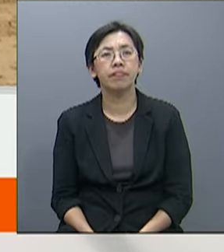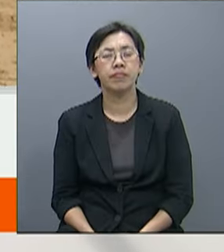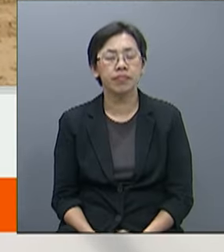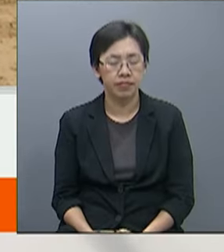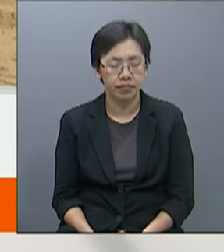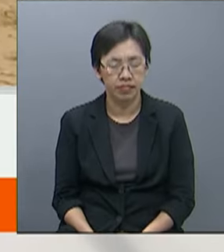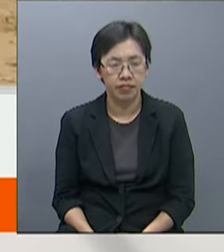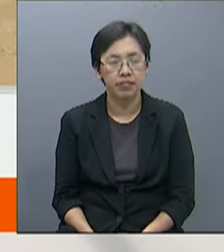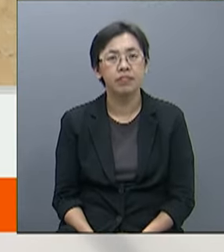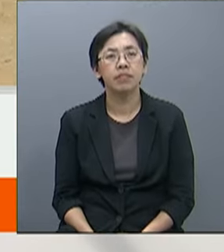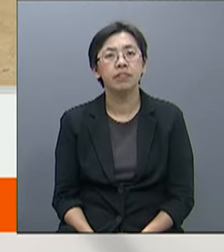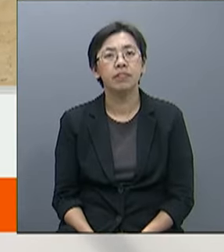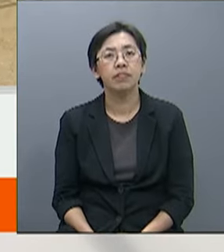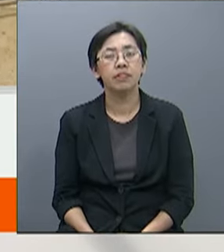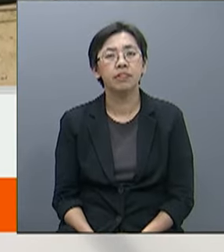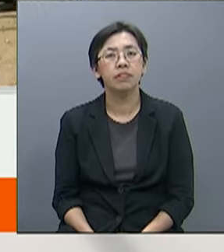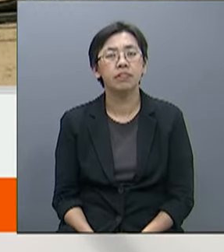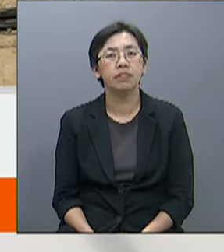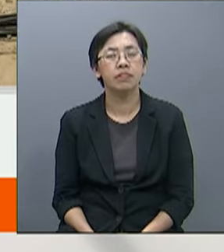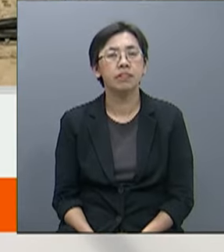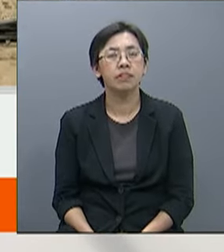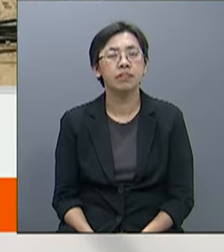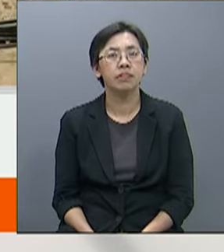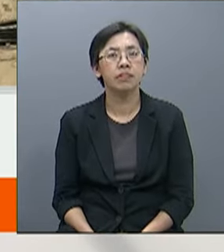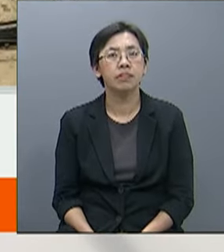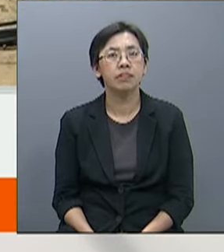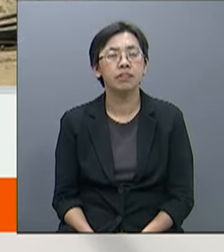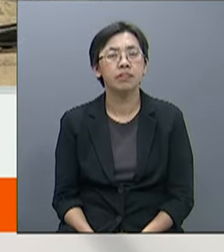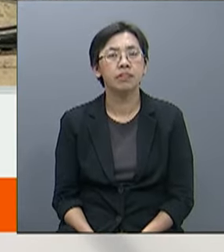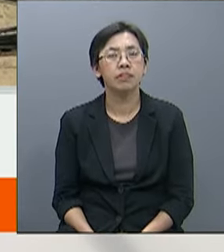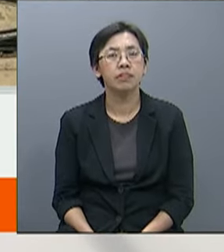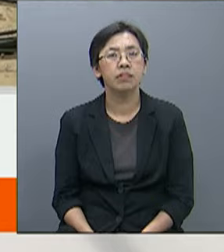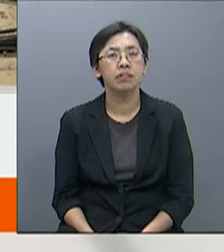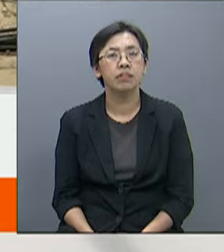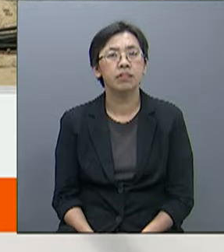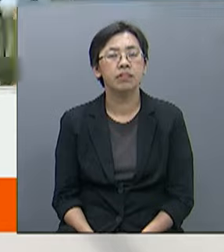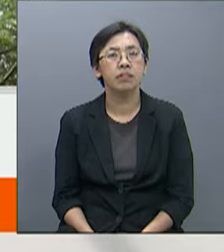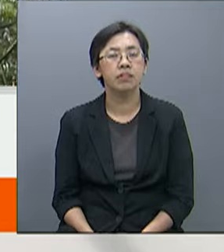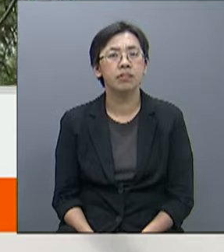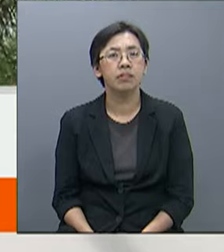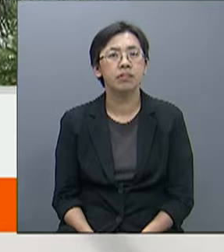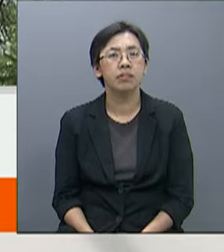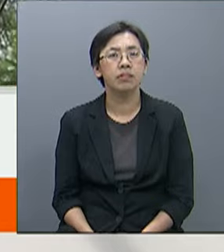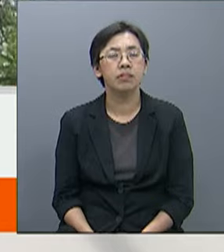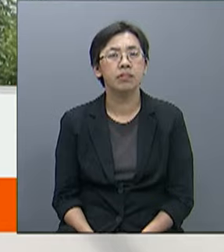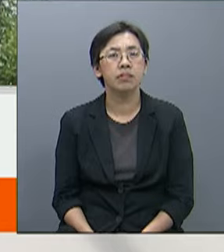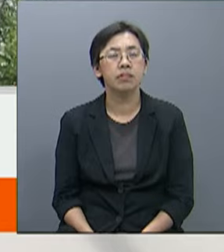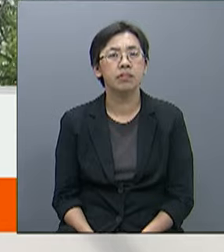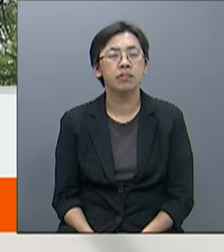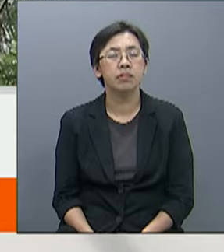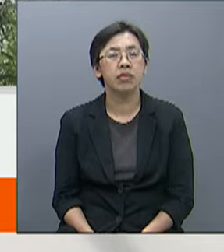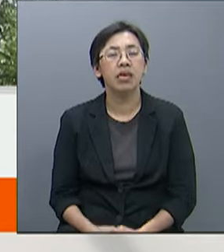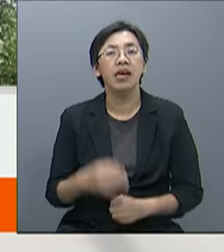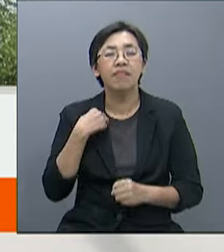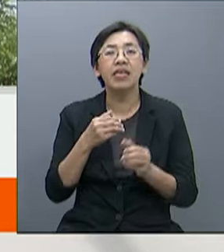ที่โทรเกิน100ครั้งเราก็ให้ปิดใช่ไหมครับคนที่มีซิมเยอะก็มารายงานตัวถ้าคุณไม่มารายงานตัวเราก็ปิดหลังจากนั้นเสร็จที่สองคือการเอาเ